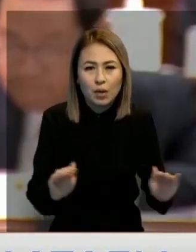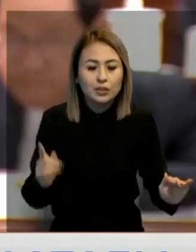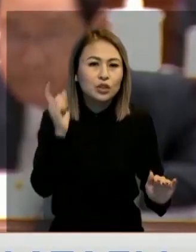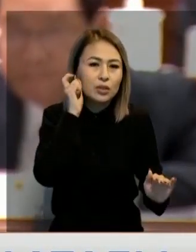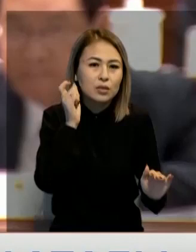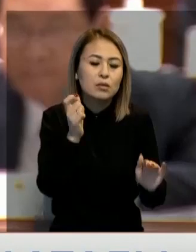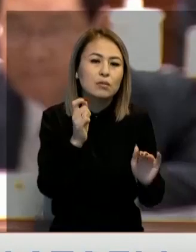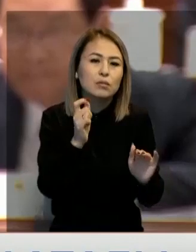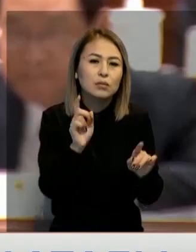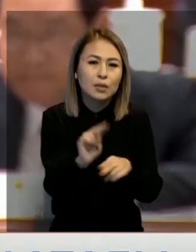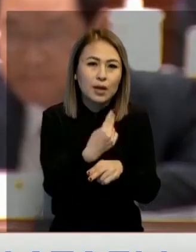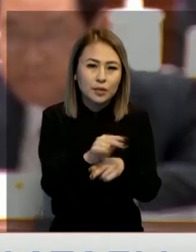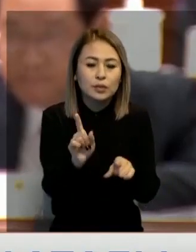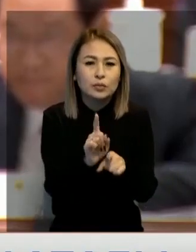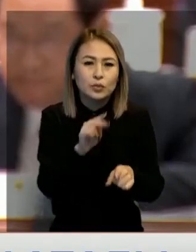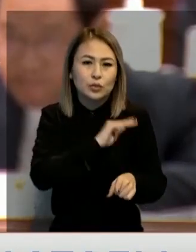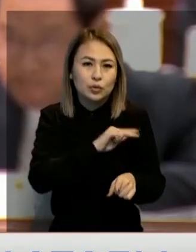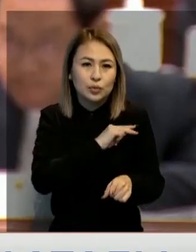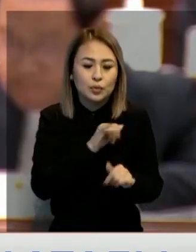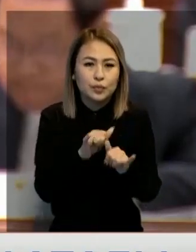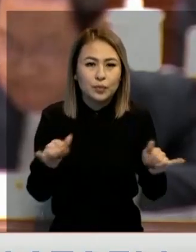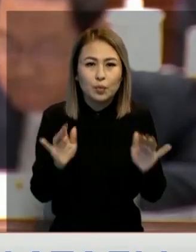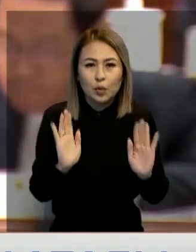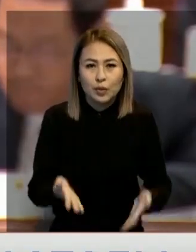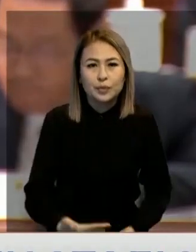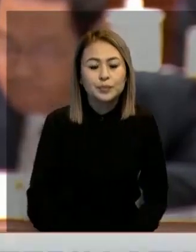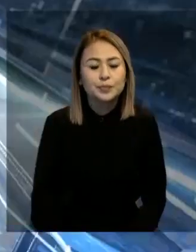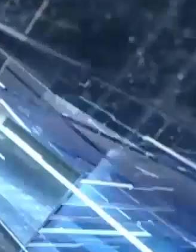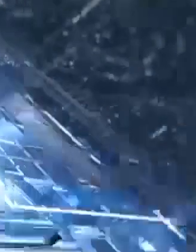жасындағы бүлдіршіндерді тәрбиелеу қызметтерін арттырамыз.